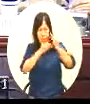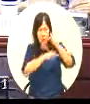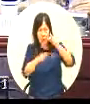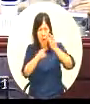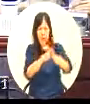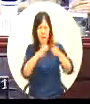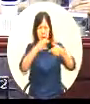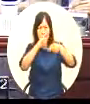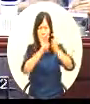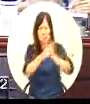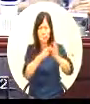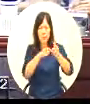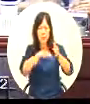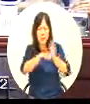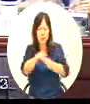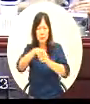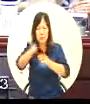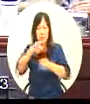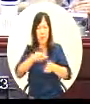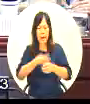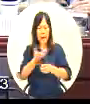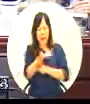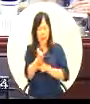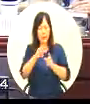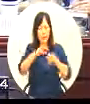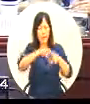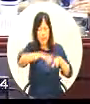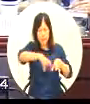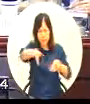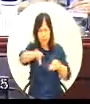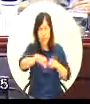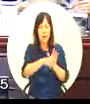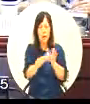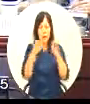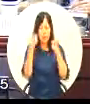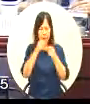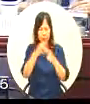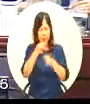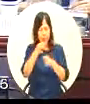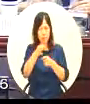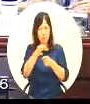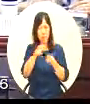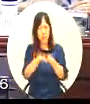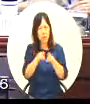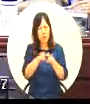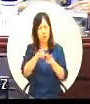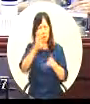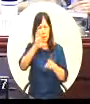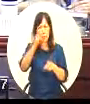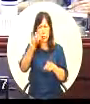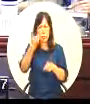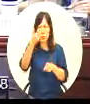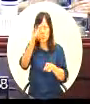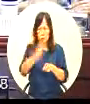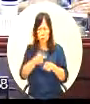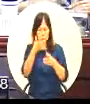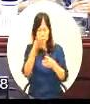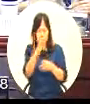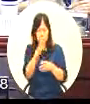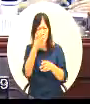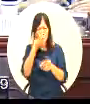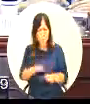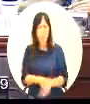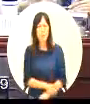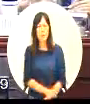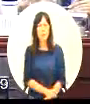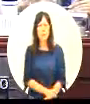武到阿莲啊，这个部分大概基本的经费是86亿多，被砸到一